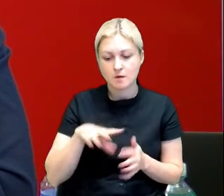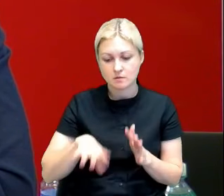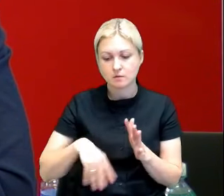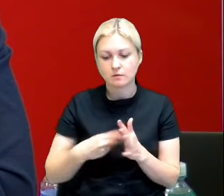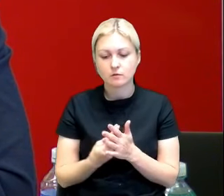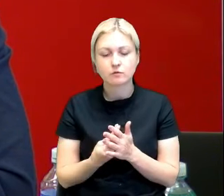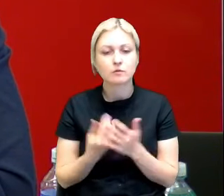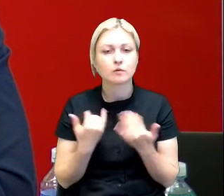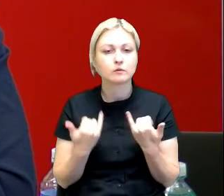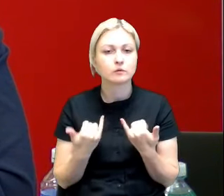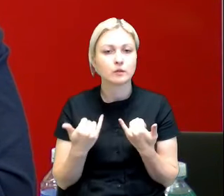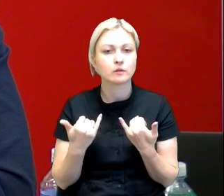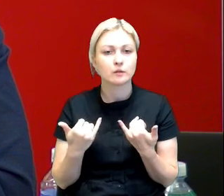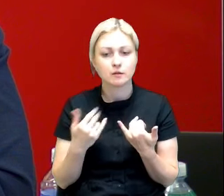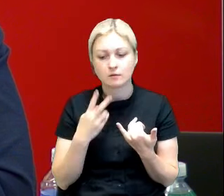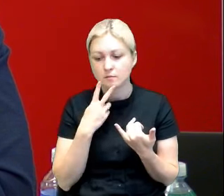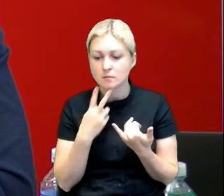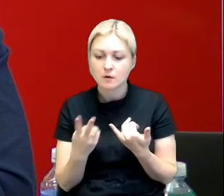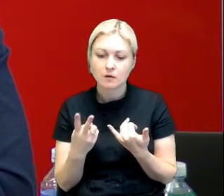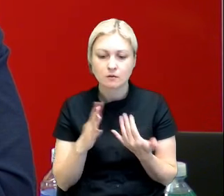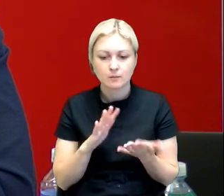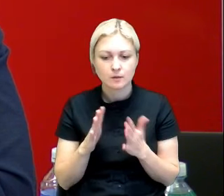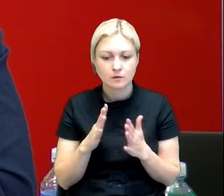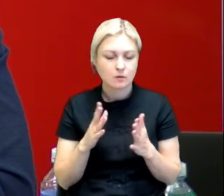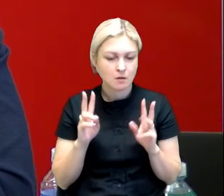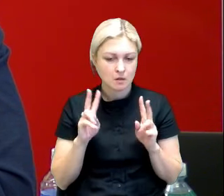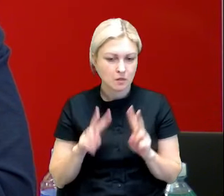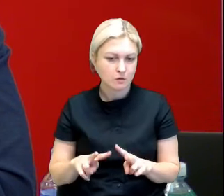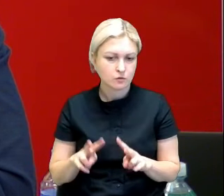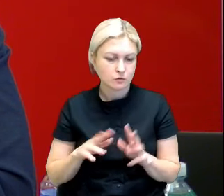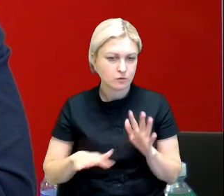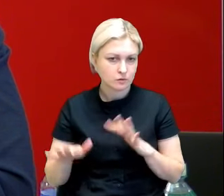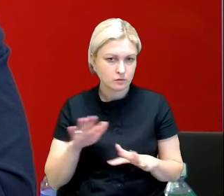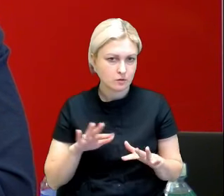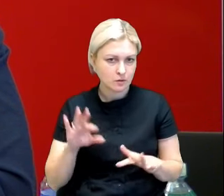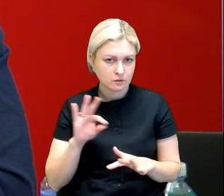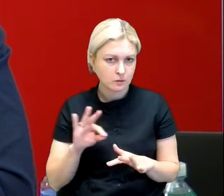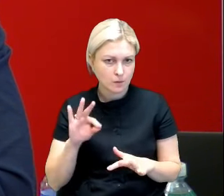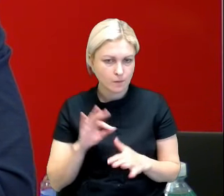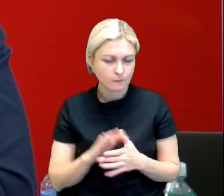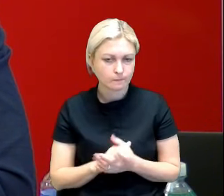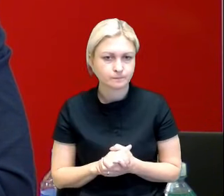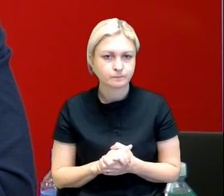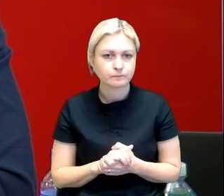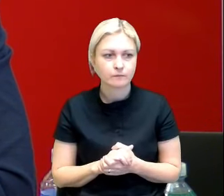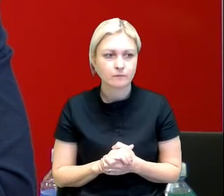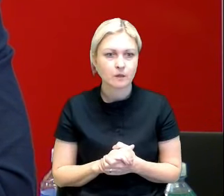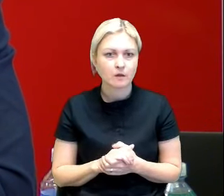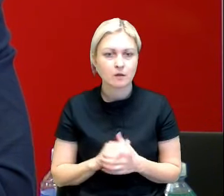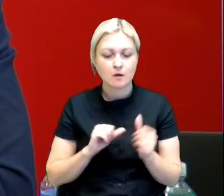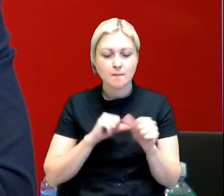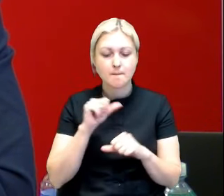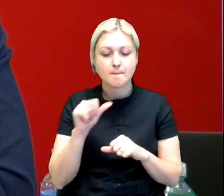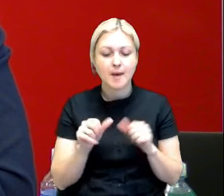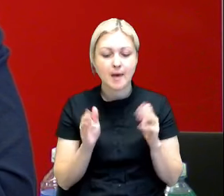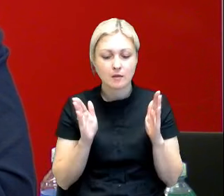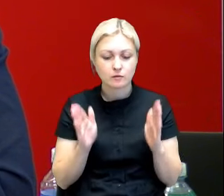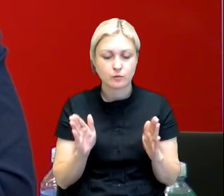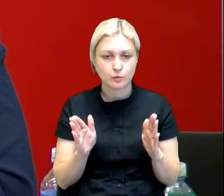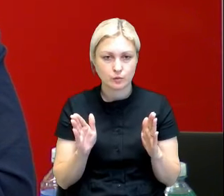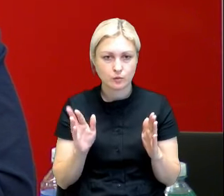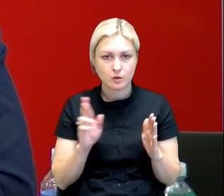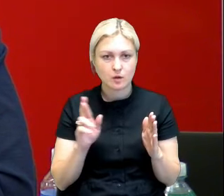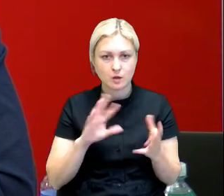turbūt daugiau mažiau nežinioje tai metinis rezultatas pabrėšiu yra virš 12